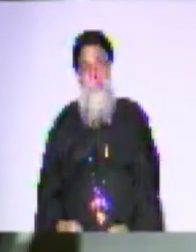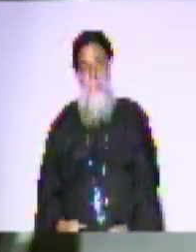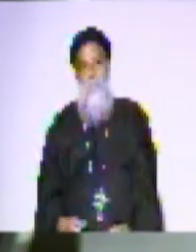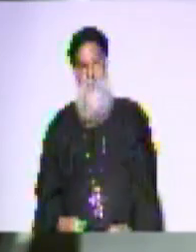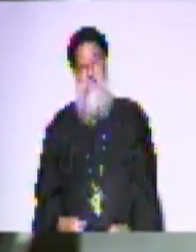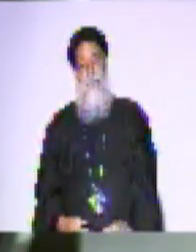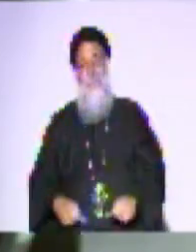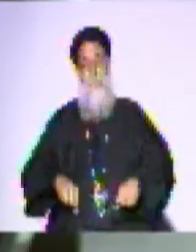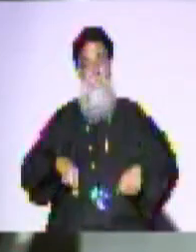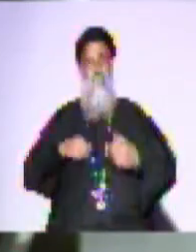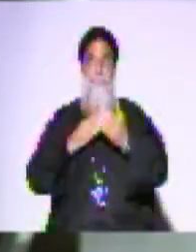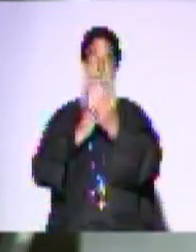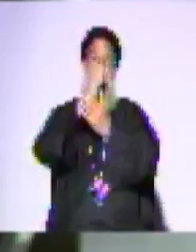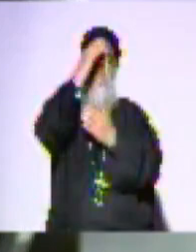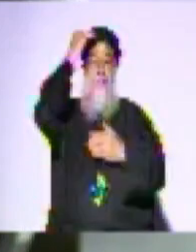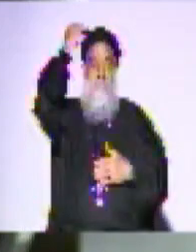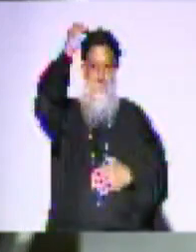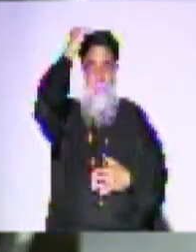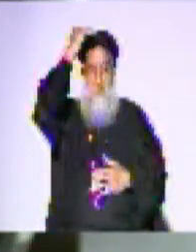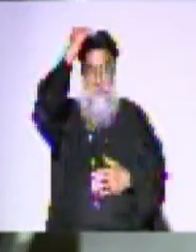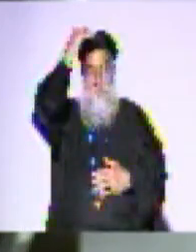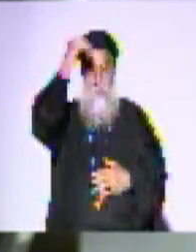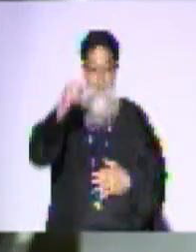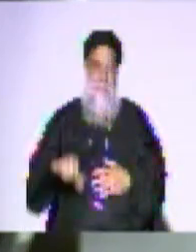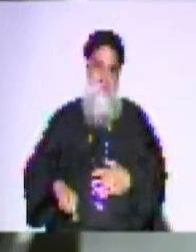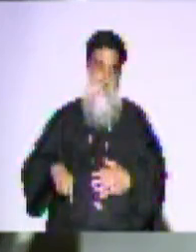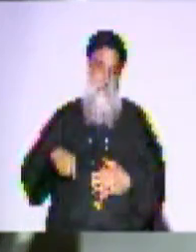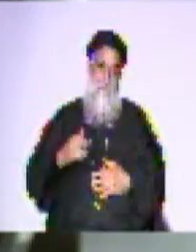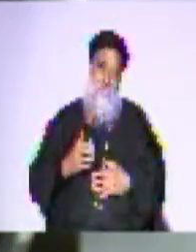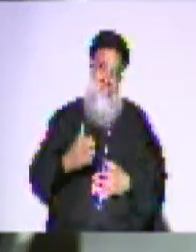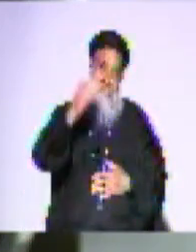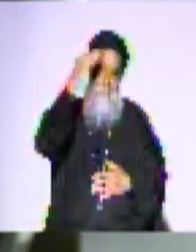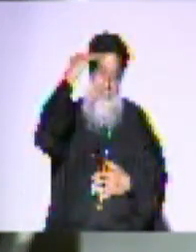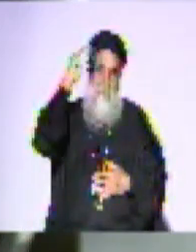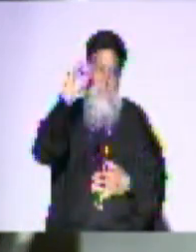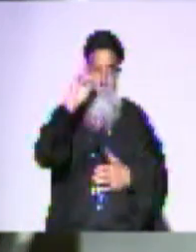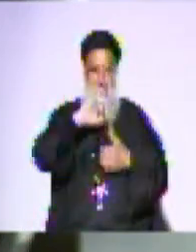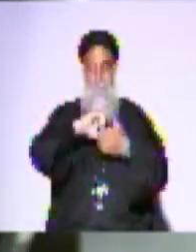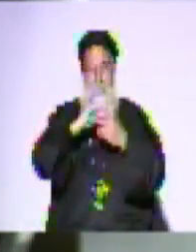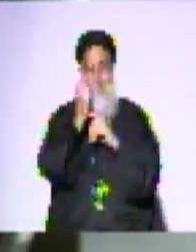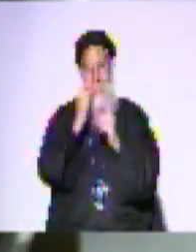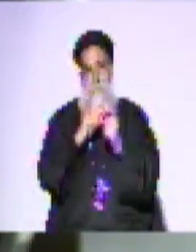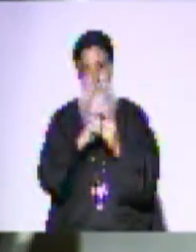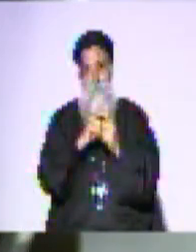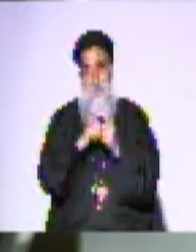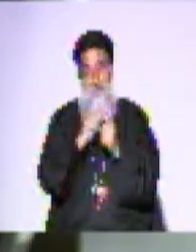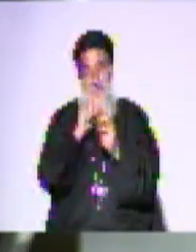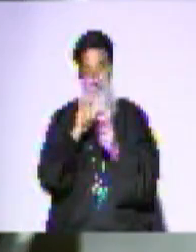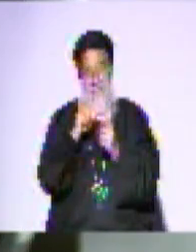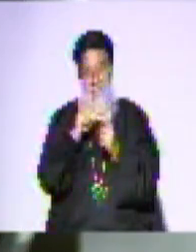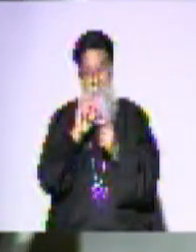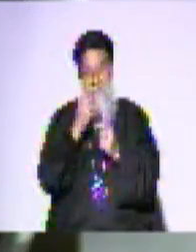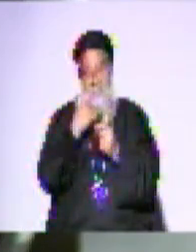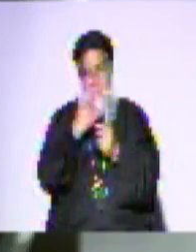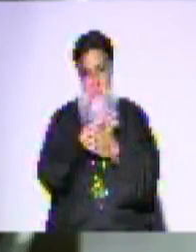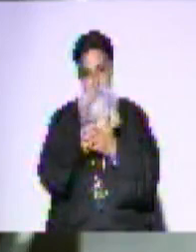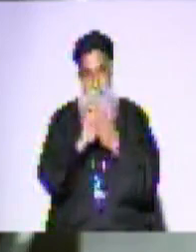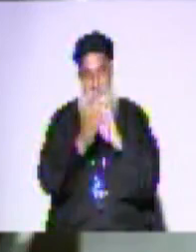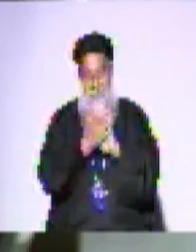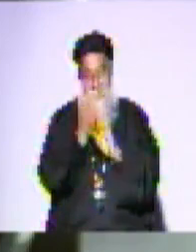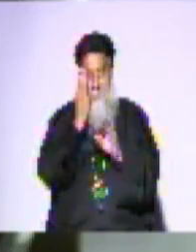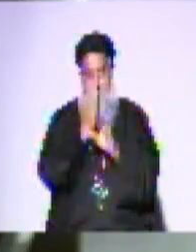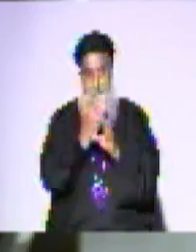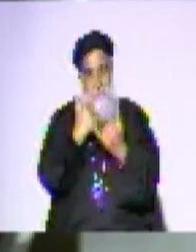محسوب له كحياة أبدية، يديله حياة أبدية زي ما المسيح وعد. لكن لو مش منتظم